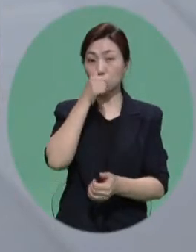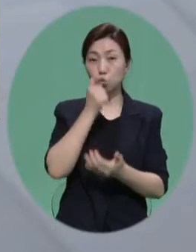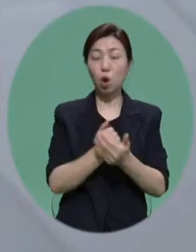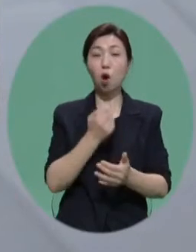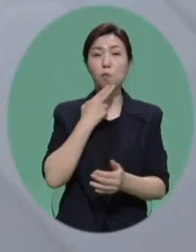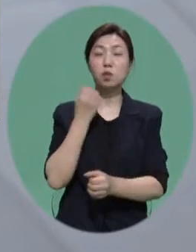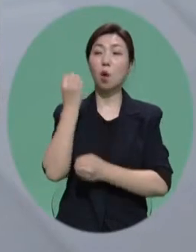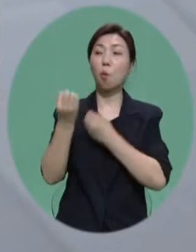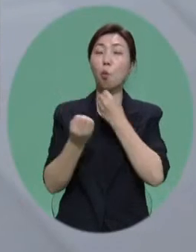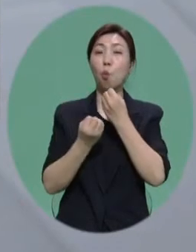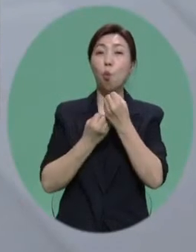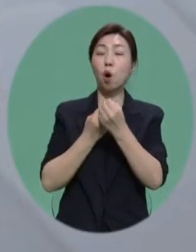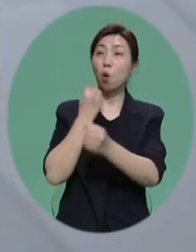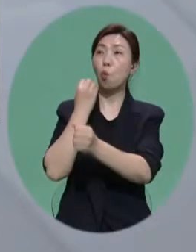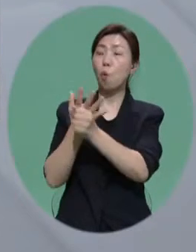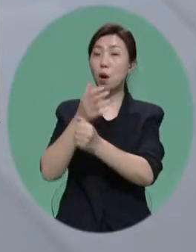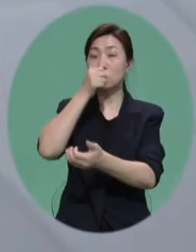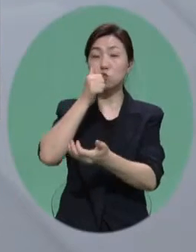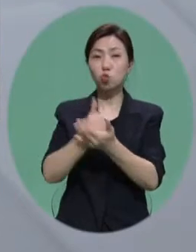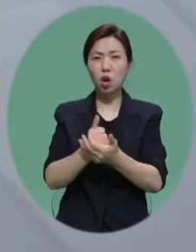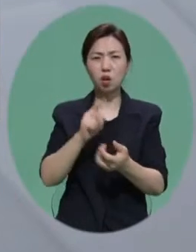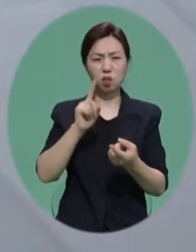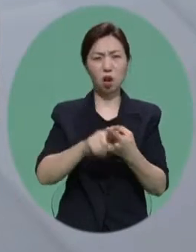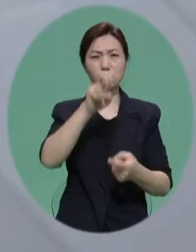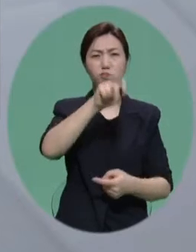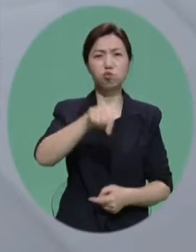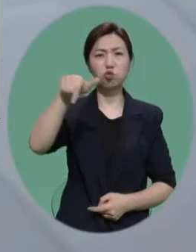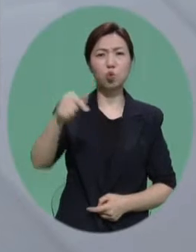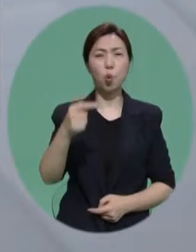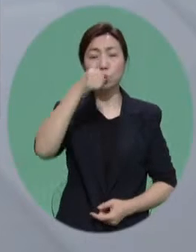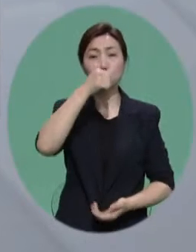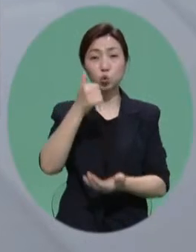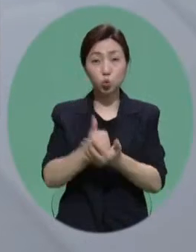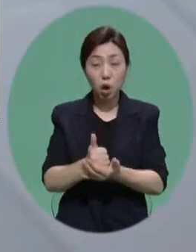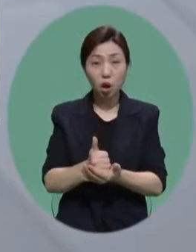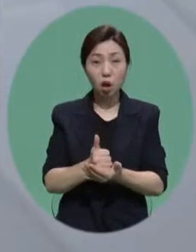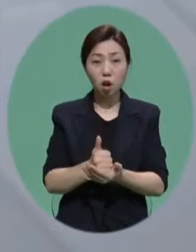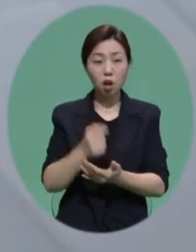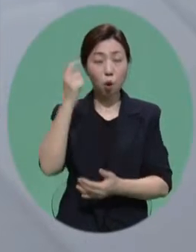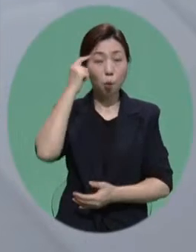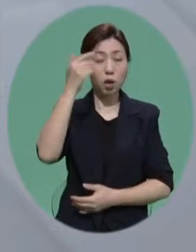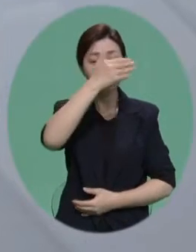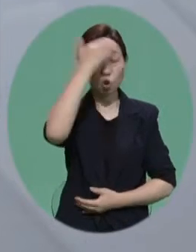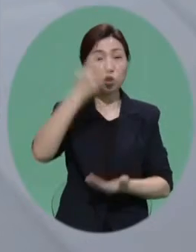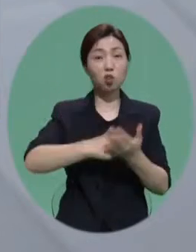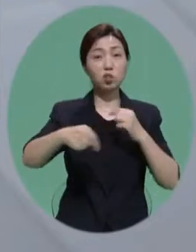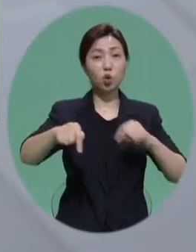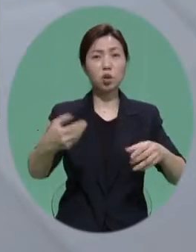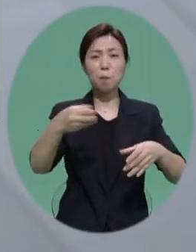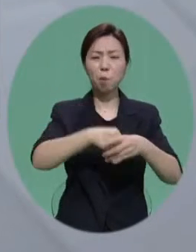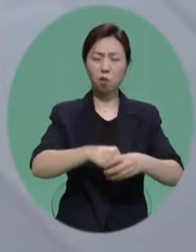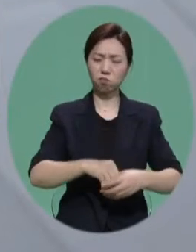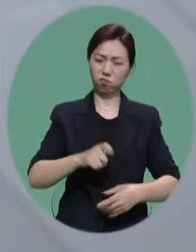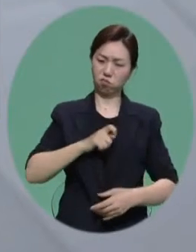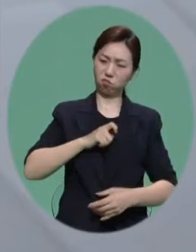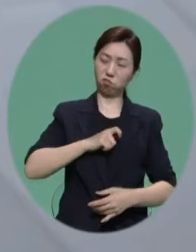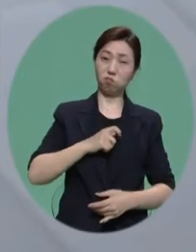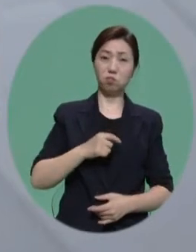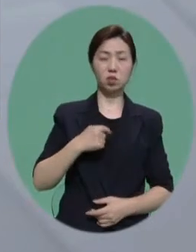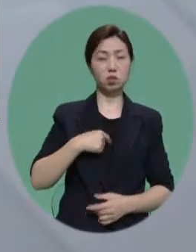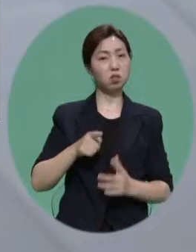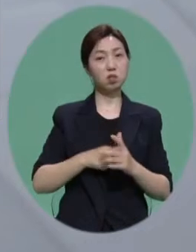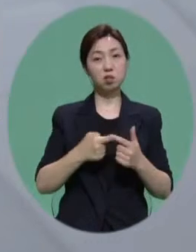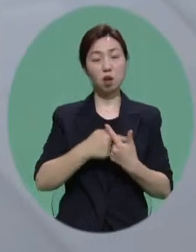드리러 남성 관료나 매대 행거 아니 제가 이제 시간을 내 말씀 하시면 되세요 그제 지금 즉 묵어 째는 우리나라가 지금